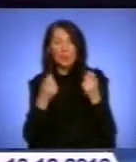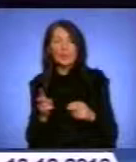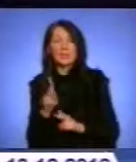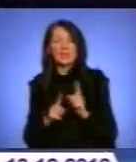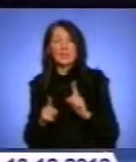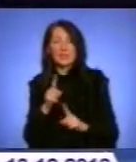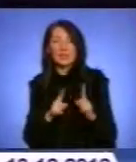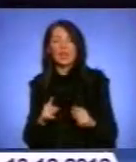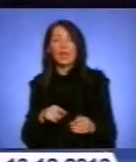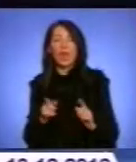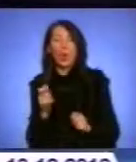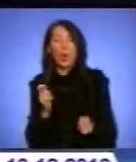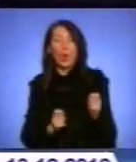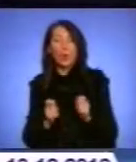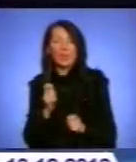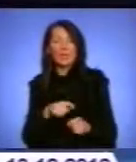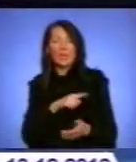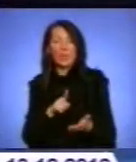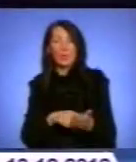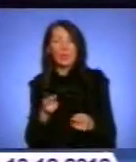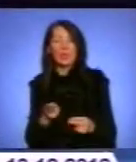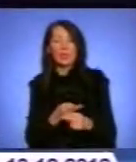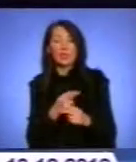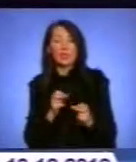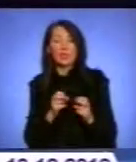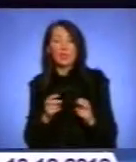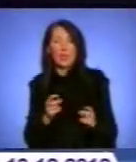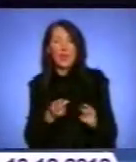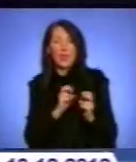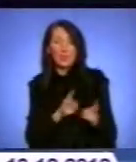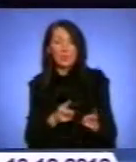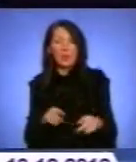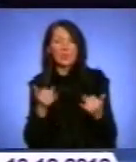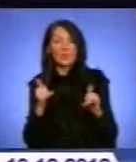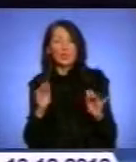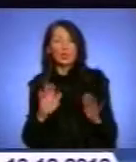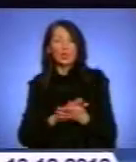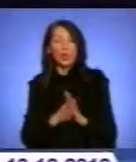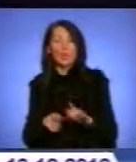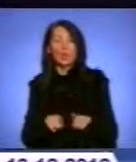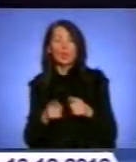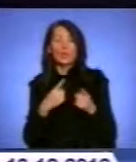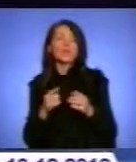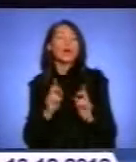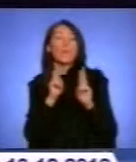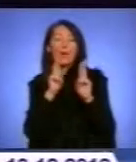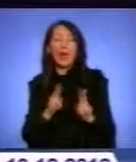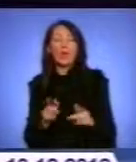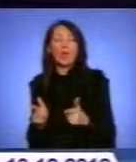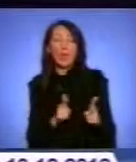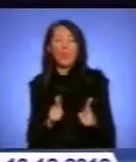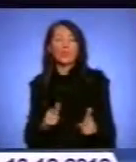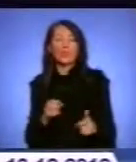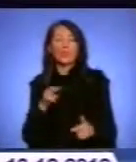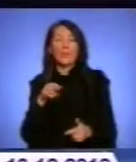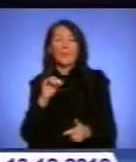з питань техногенно-екологічної безпеки та надзвичайних ситуацій. Також ішлося про правила поводження із піротехнічними виробами.